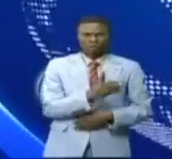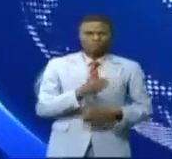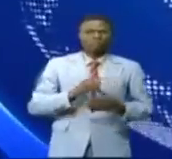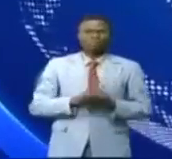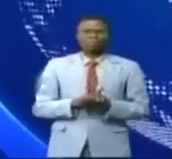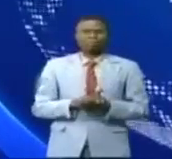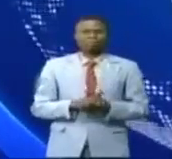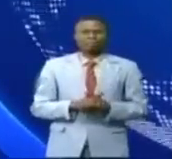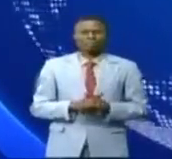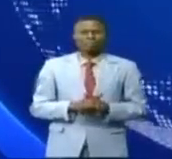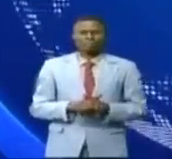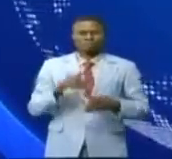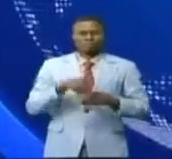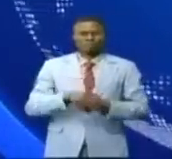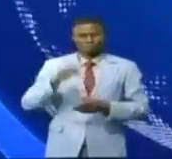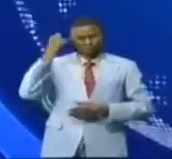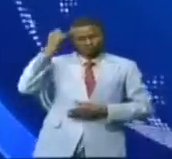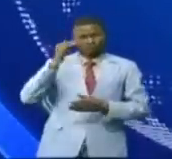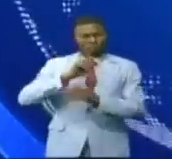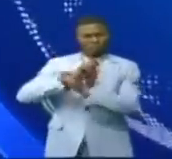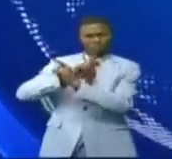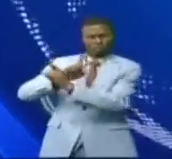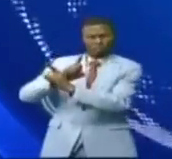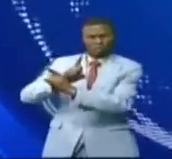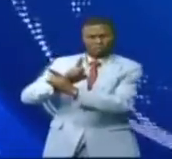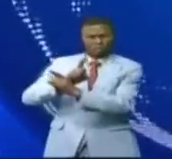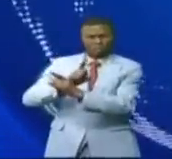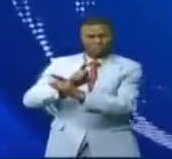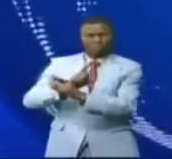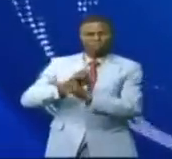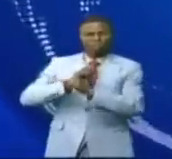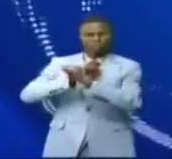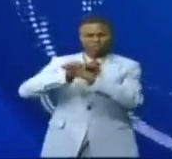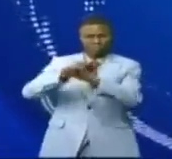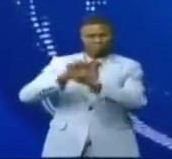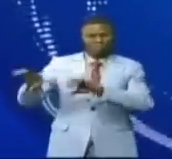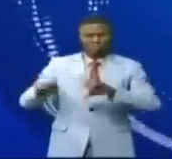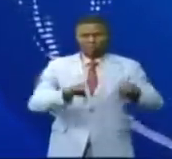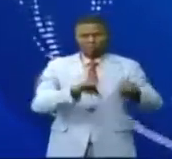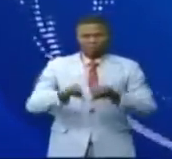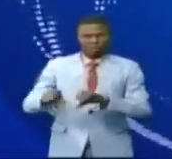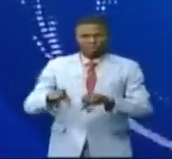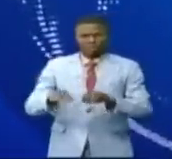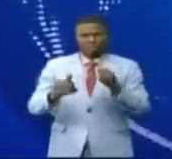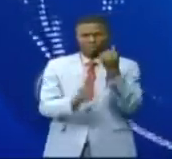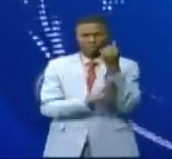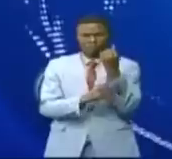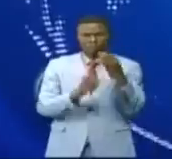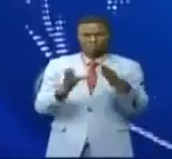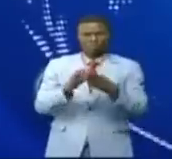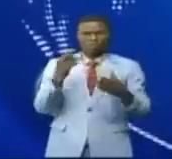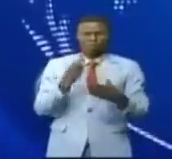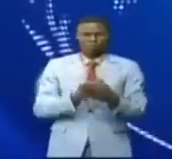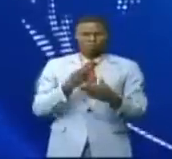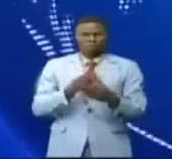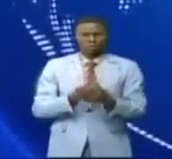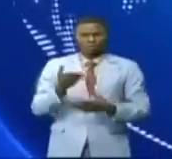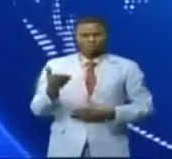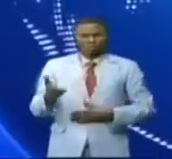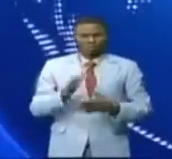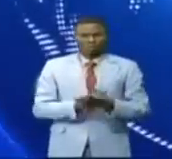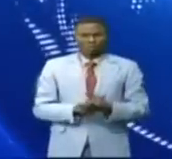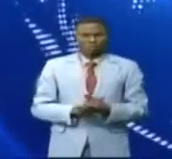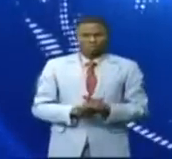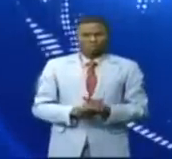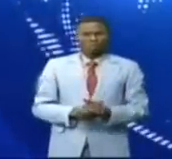et dans le cadre de la protection et la promotion des activités de personnes vivant avec handicap la